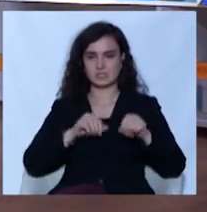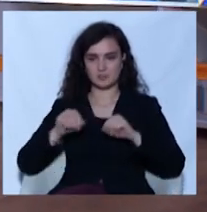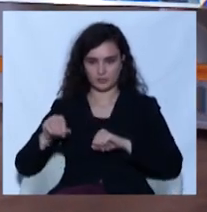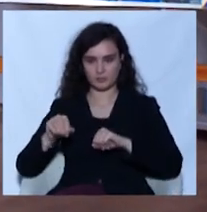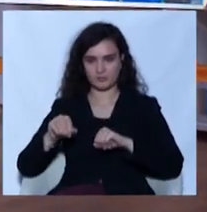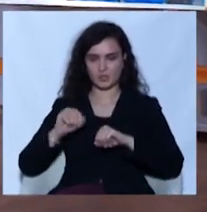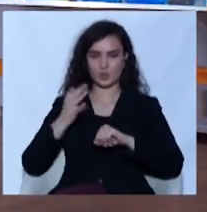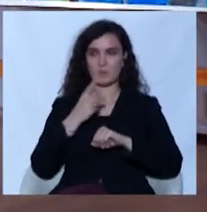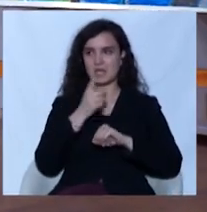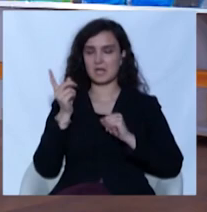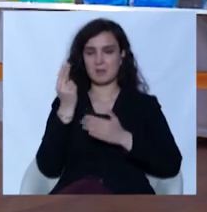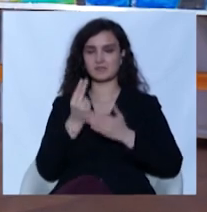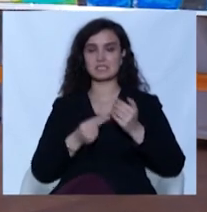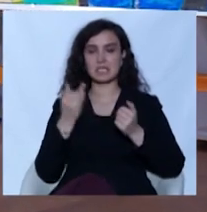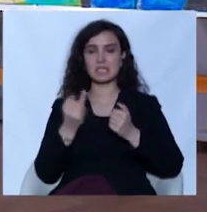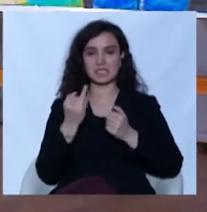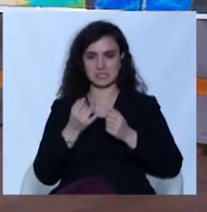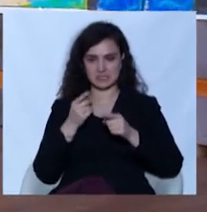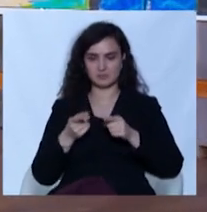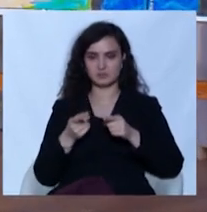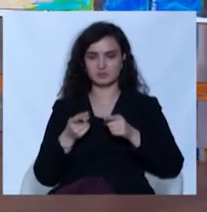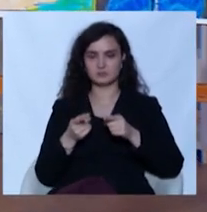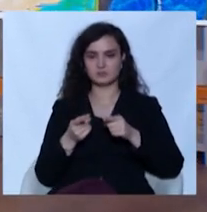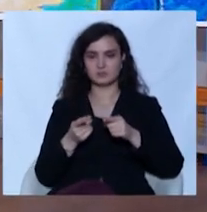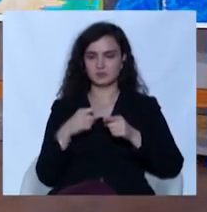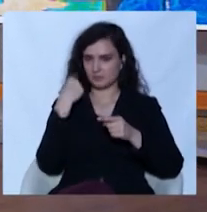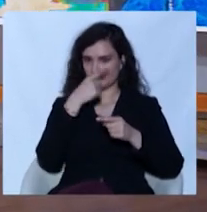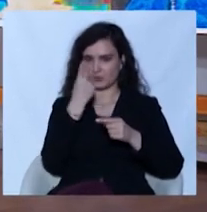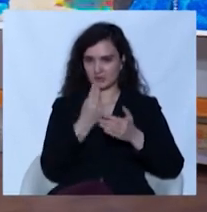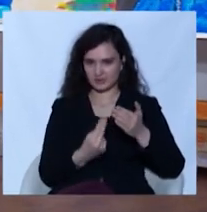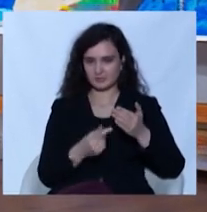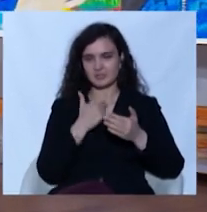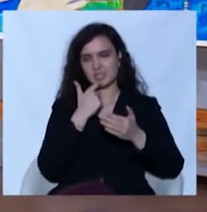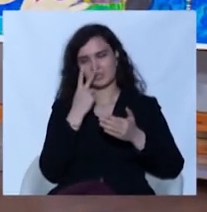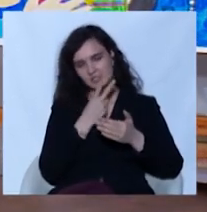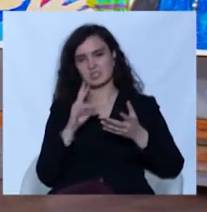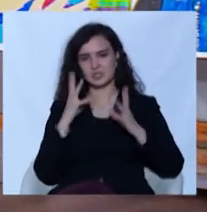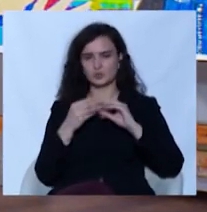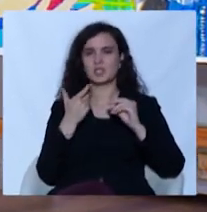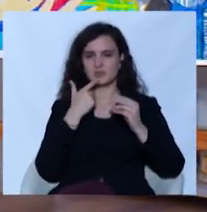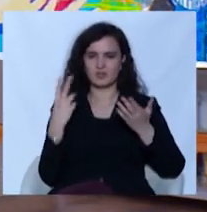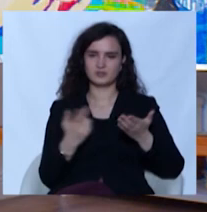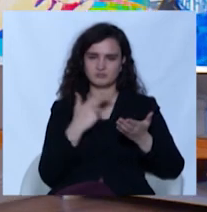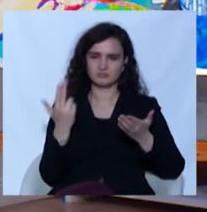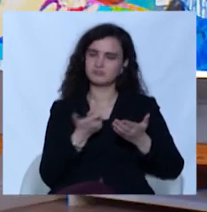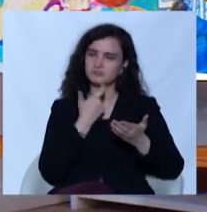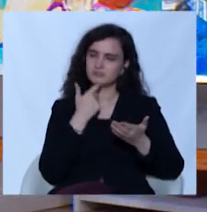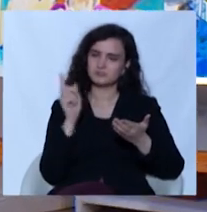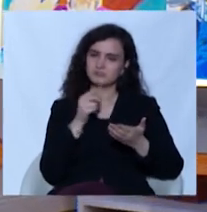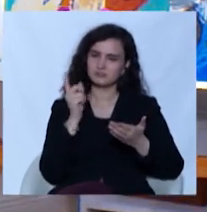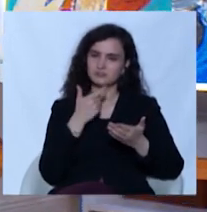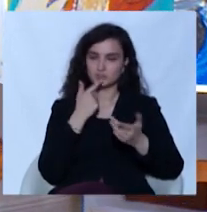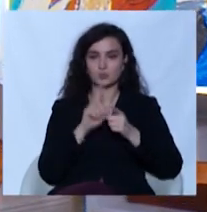შესაძლებლობა, რომელი მხატვარიც გაინტერესებთ, პორტრეტები, დათვალიერ, საერთოდ ათვალიერეთ ბევრი და კიდევ ვიცით